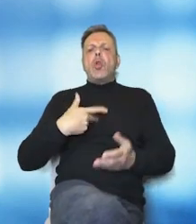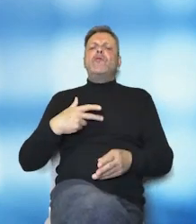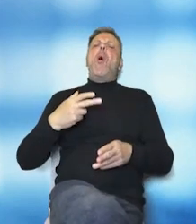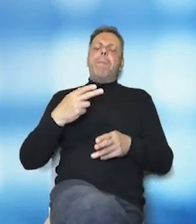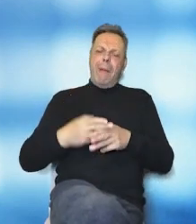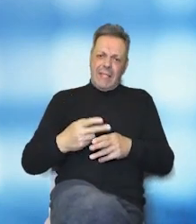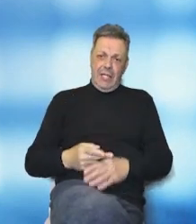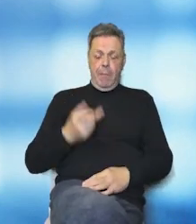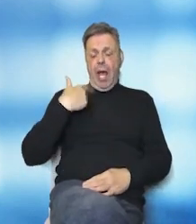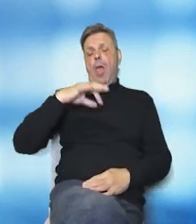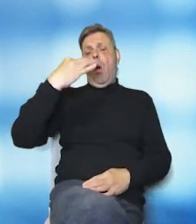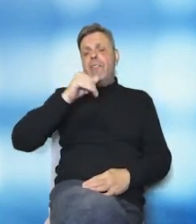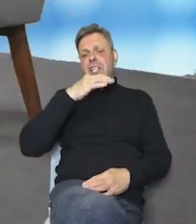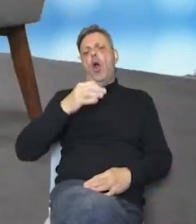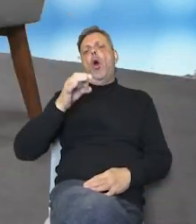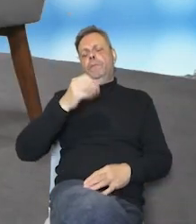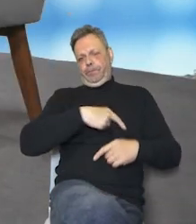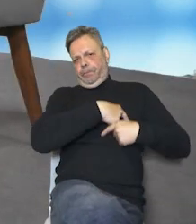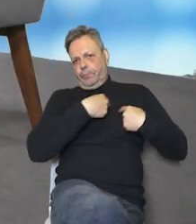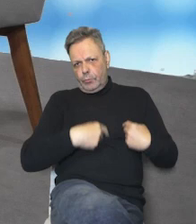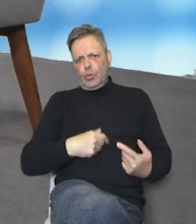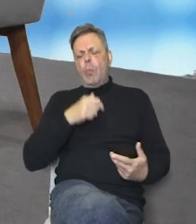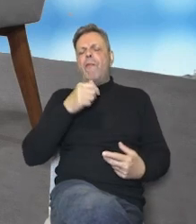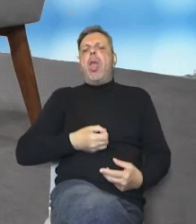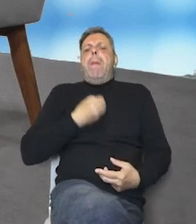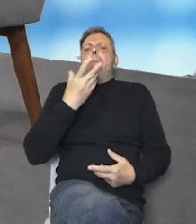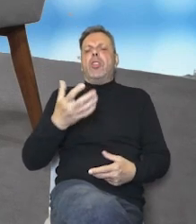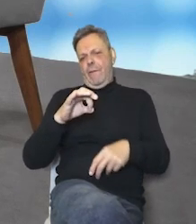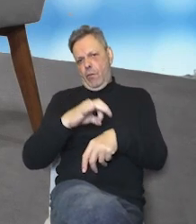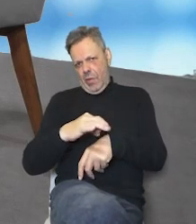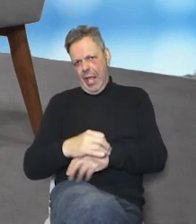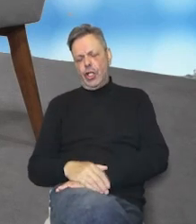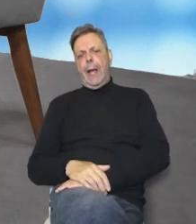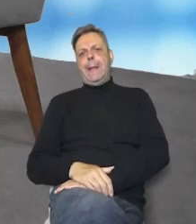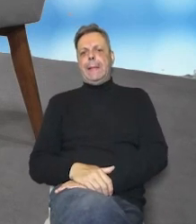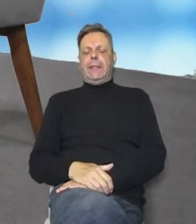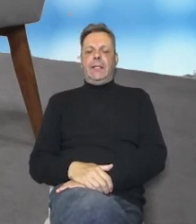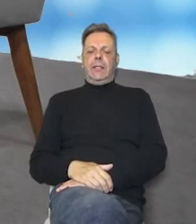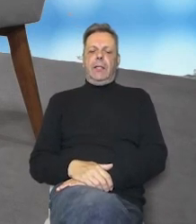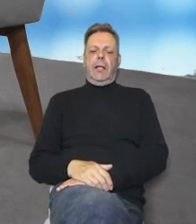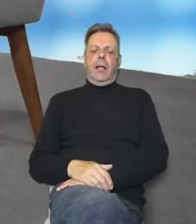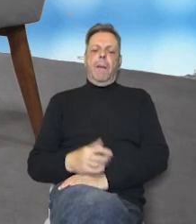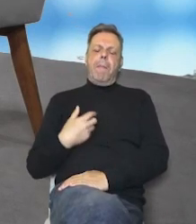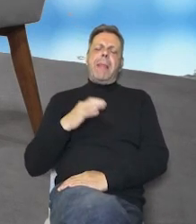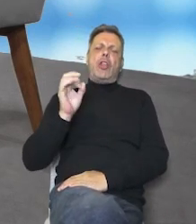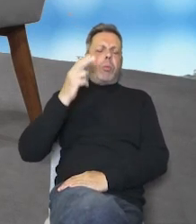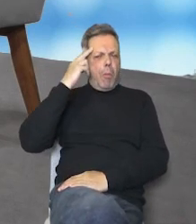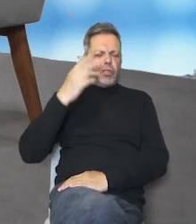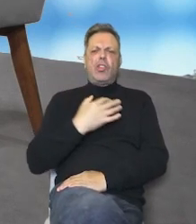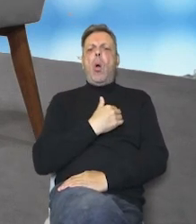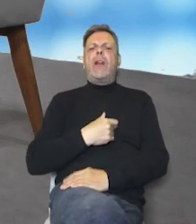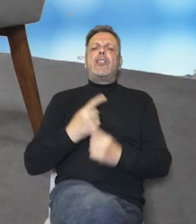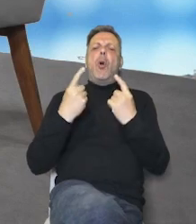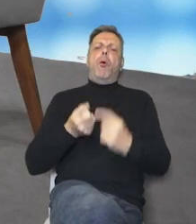Ali naravno ovisi i o dobroj volji i motivaciji liječnika. Jako mi je dobro poznato da u Hrvatskoj